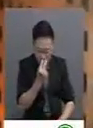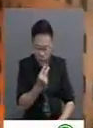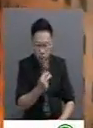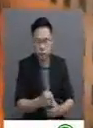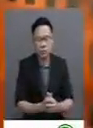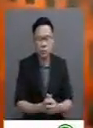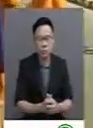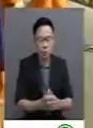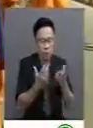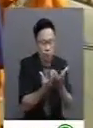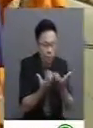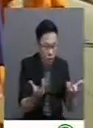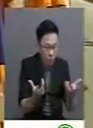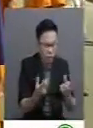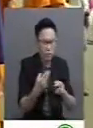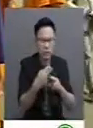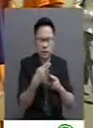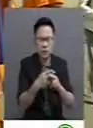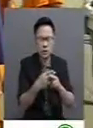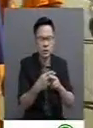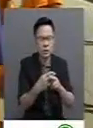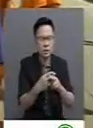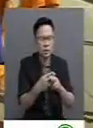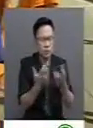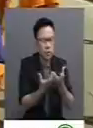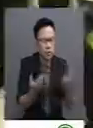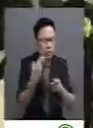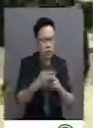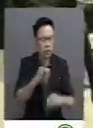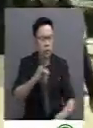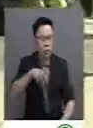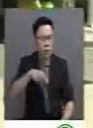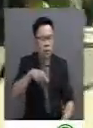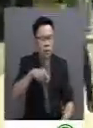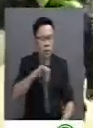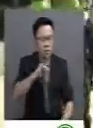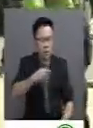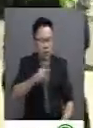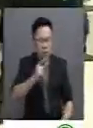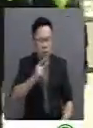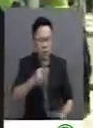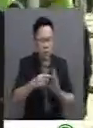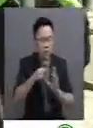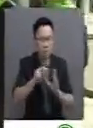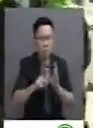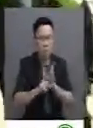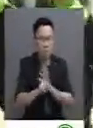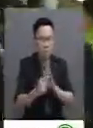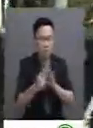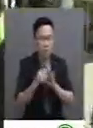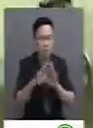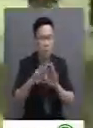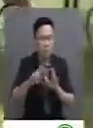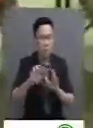จสอบตัวของเครื่องไฮเปอร์ขอแปลเครื่องไฮเปอร์บาริกนะครับซึ่งยืนยันว่าเป็นเครื่องมือที่เข